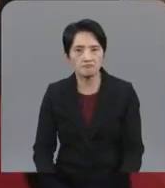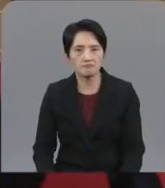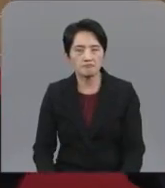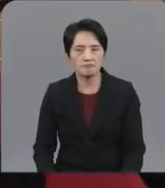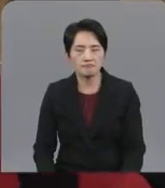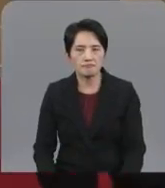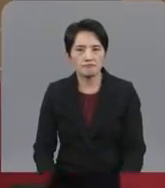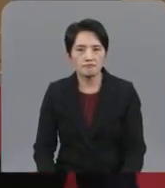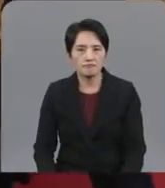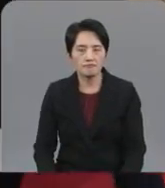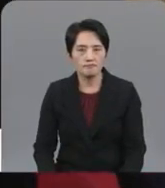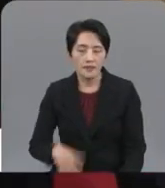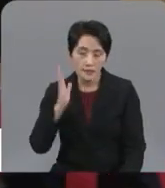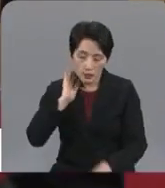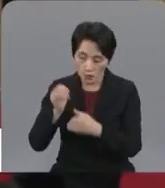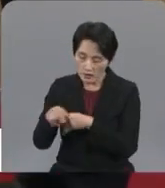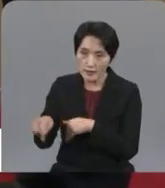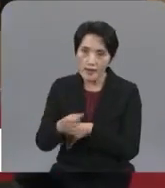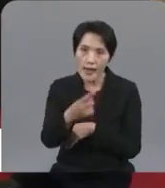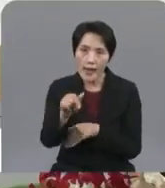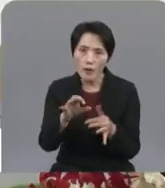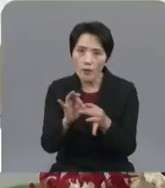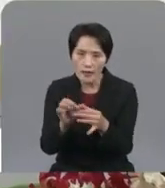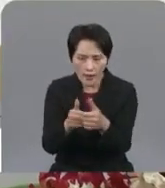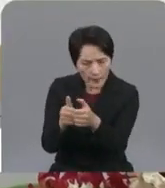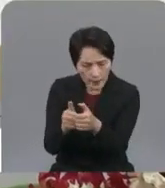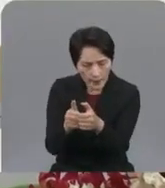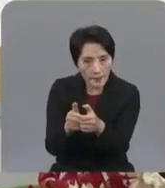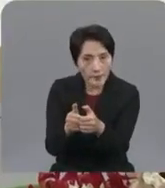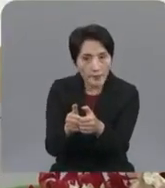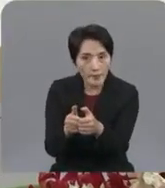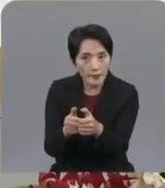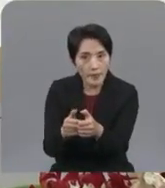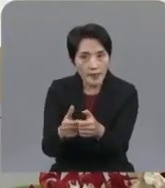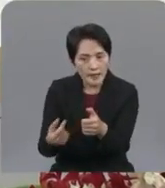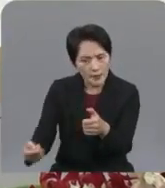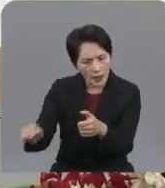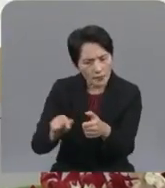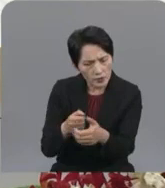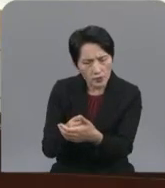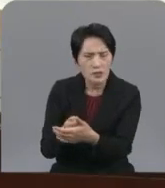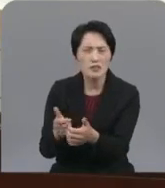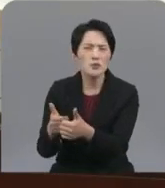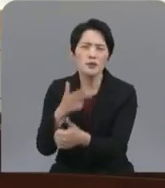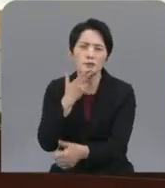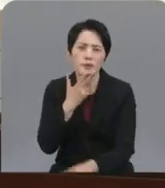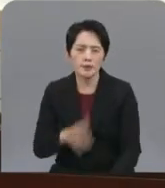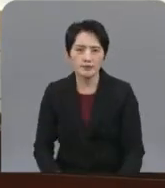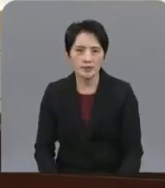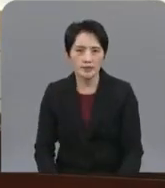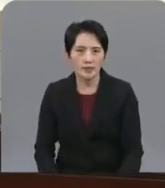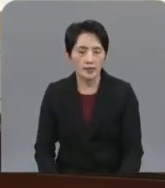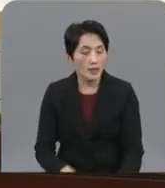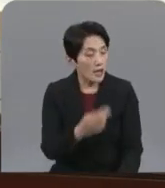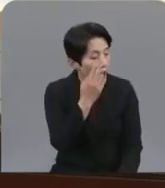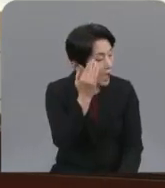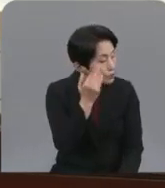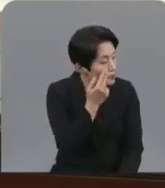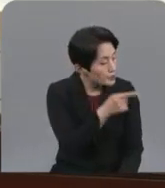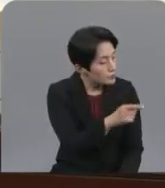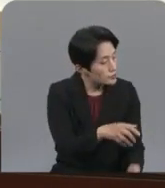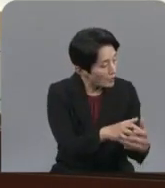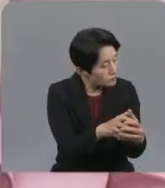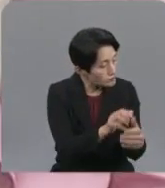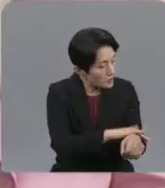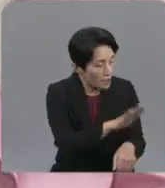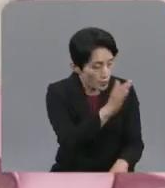ra hai nhóm kiểm chứng Mỗi nhóm lần lượt gồm 11 nước và bốn nước để tiến hành kiểm chứng về tính an toàn của việc xả thải ra biển Hàn Quốc